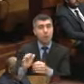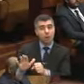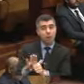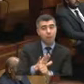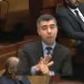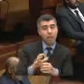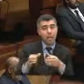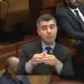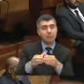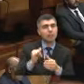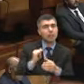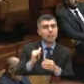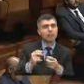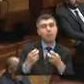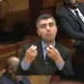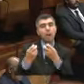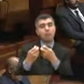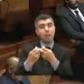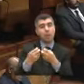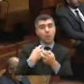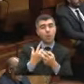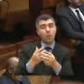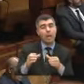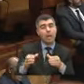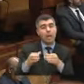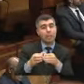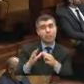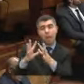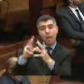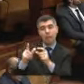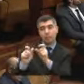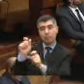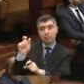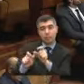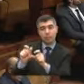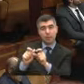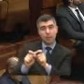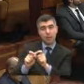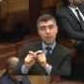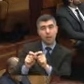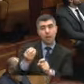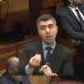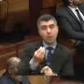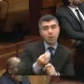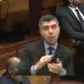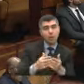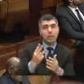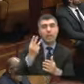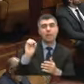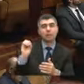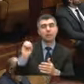لها مثلاً أن يتجاوز عدد تلامذة القسم الواحد 30